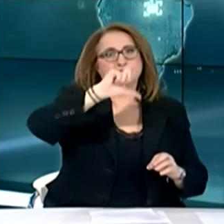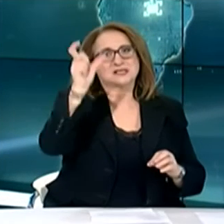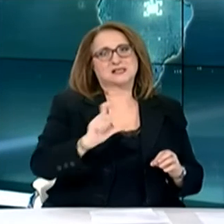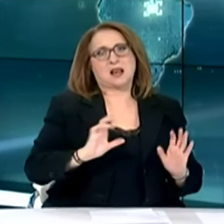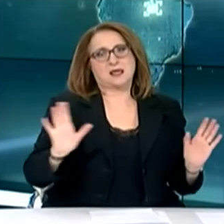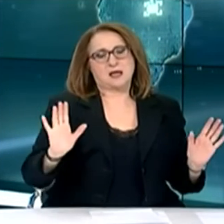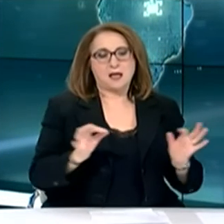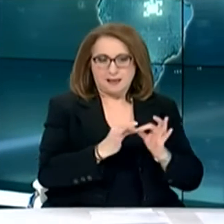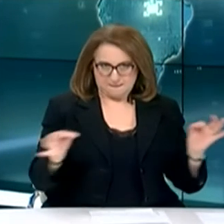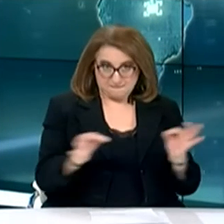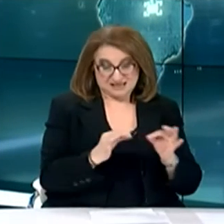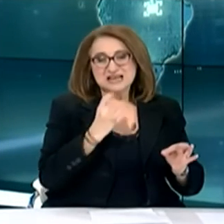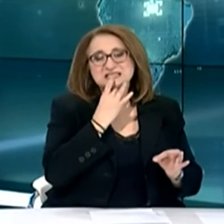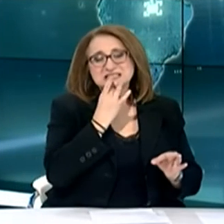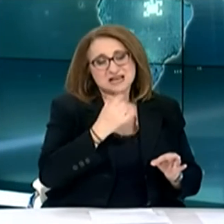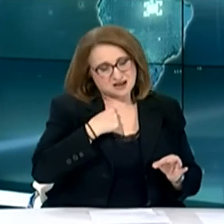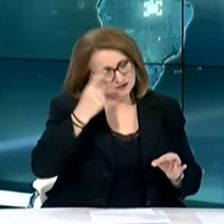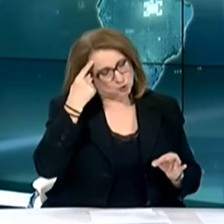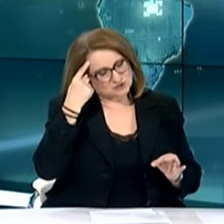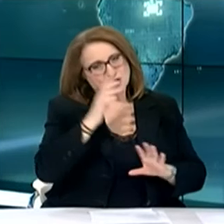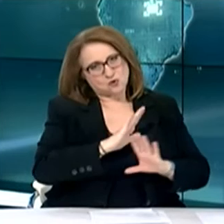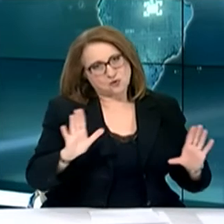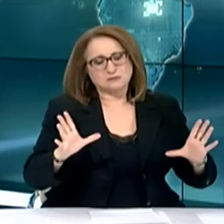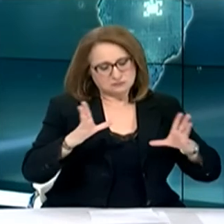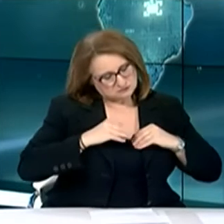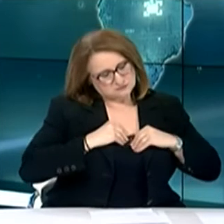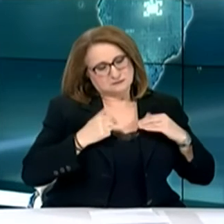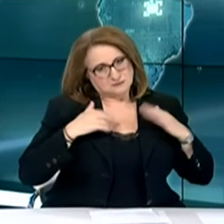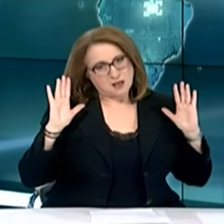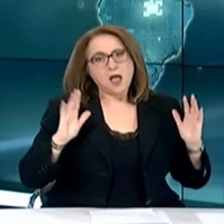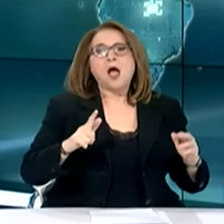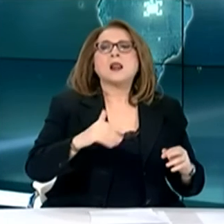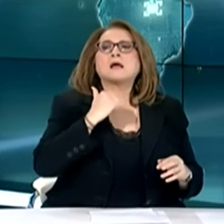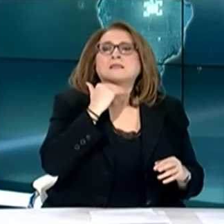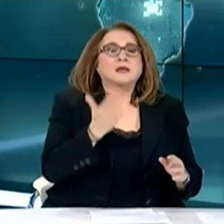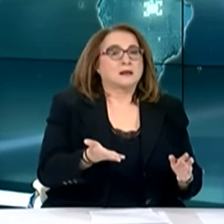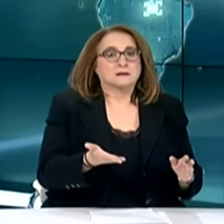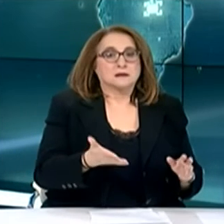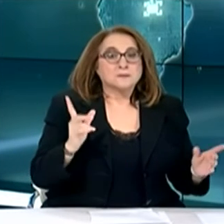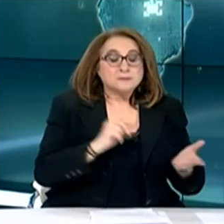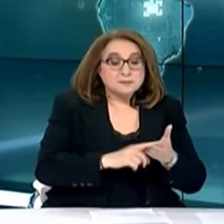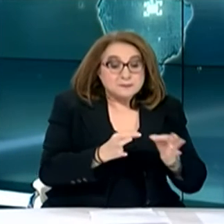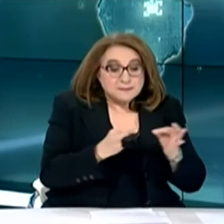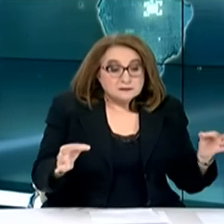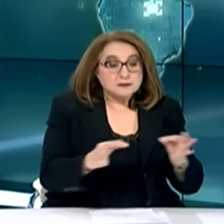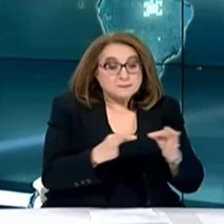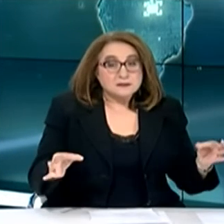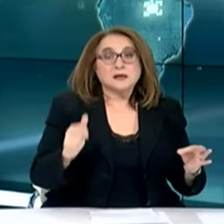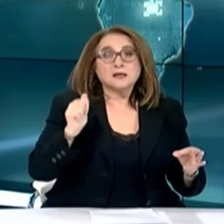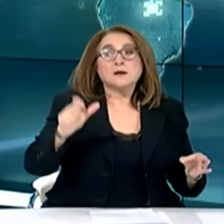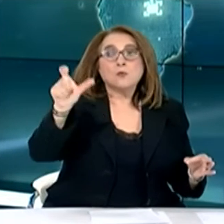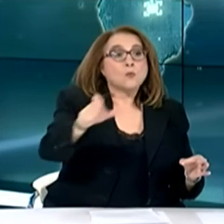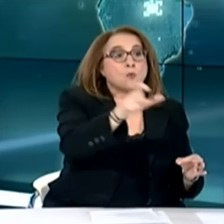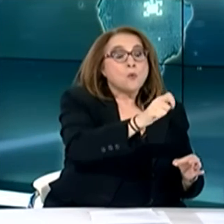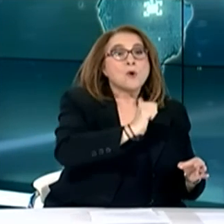είναι σκληρά, το καταλαβαίνω, αλλά αν δεν έχουμε και την ατομική ευθύνη μαζί με τα μέτρα, δεν θα δουλέψουμε. Έτσι, δεν μπορεί να συνοστίζονται,